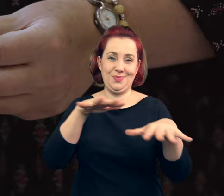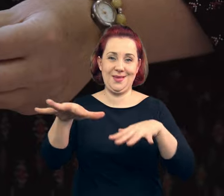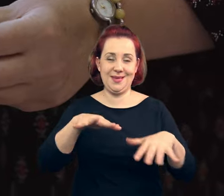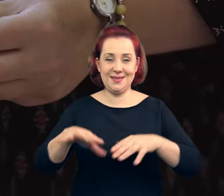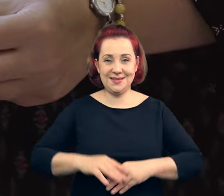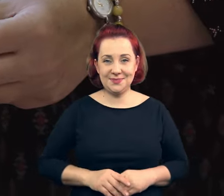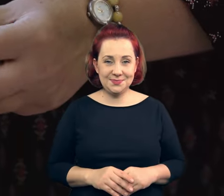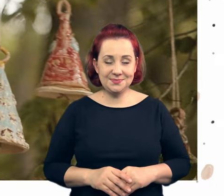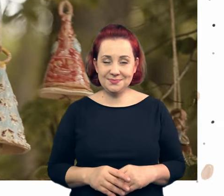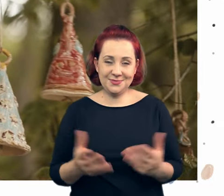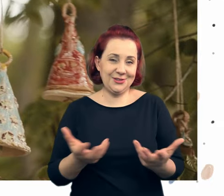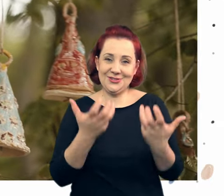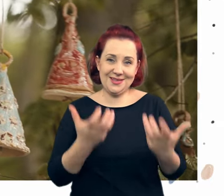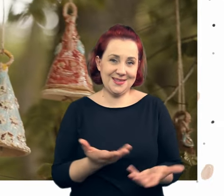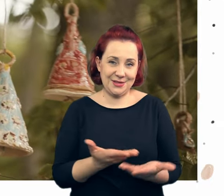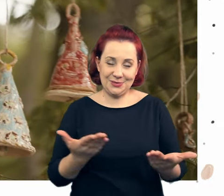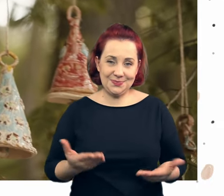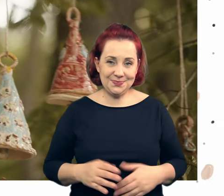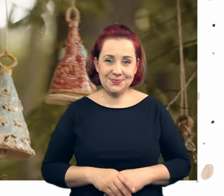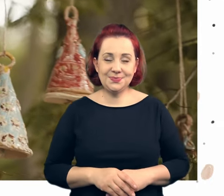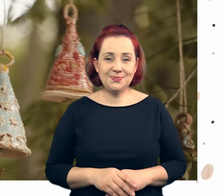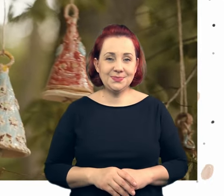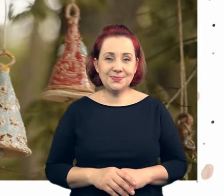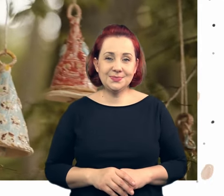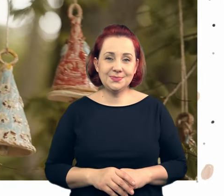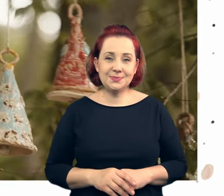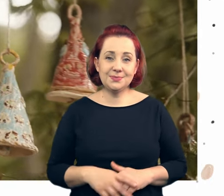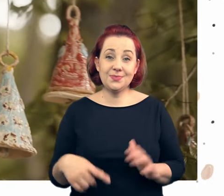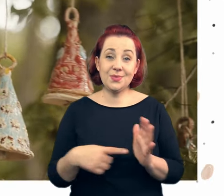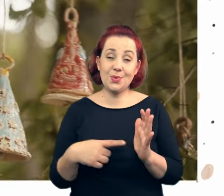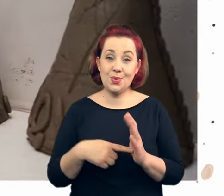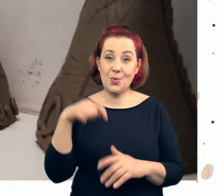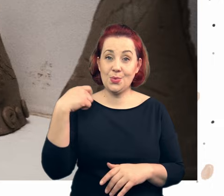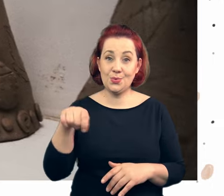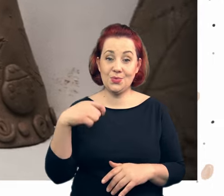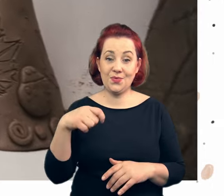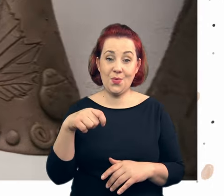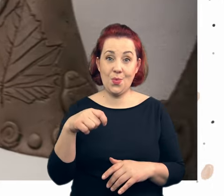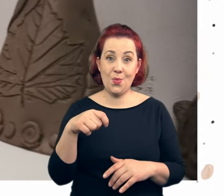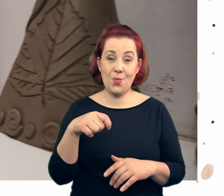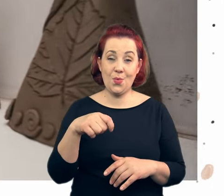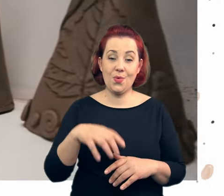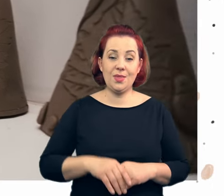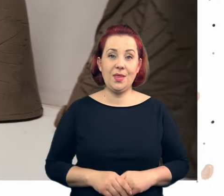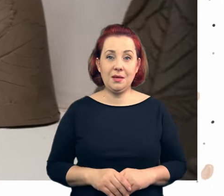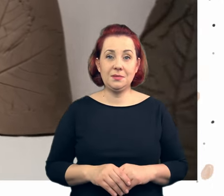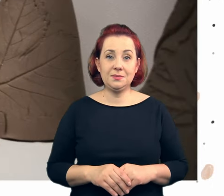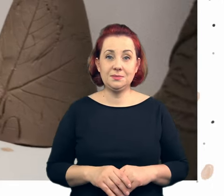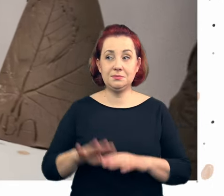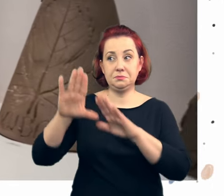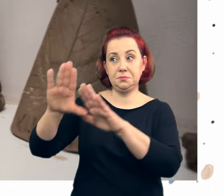miejscach, w jakich tylko bym chciała. Ten dzwonek z tym koralikiem